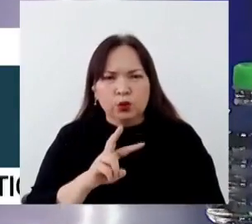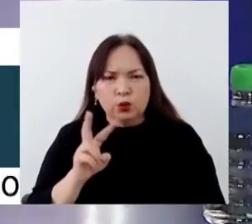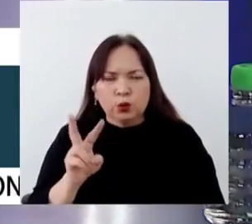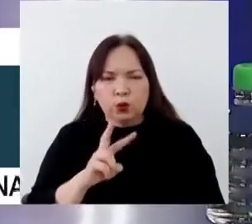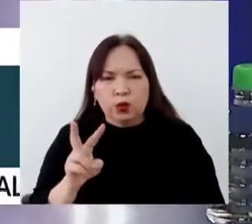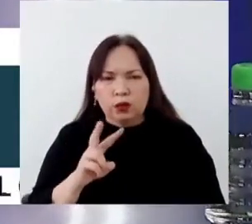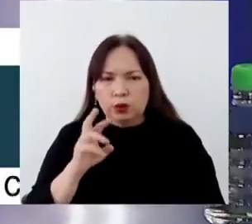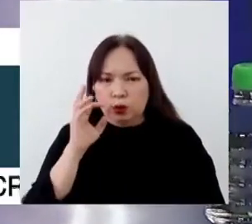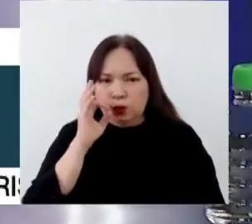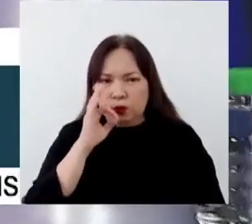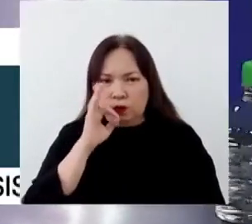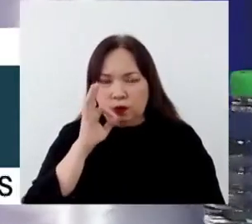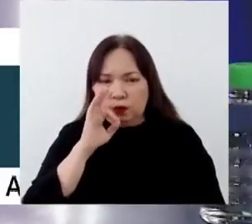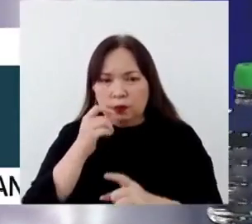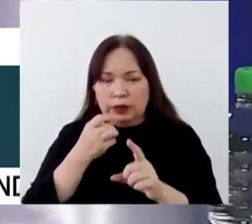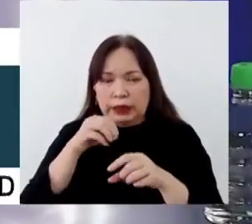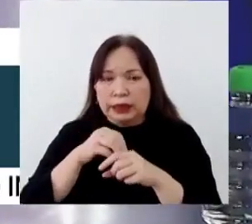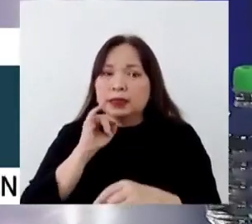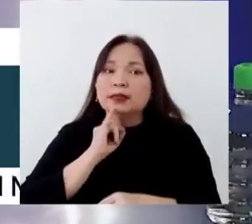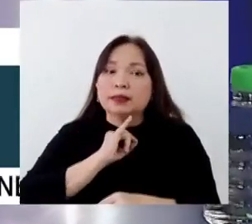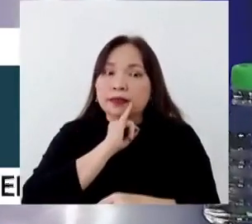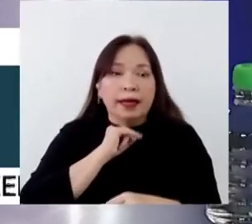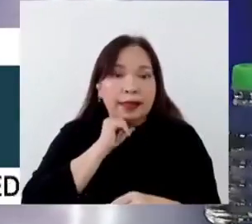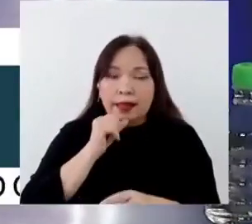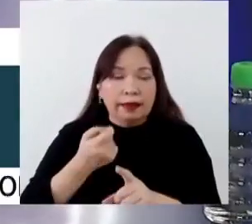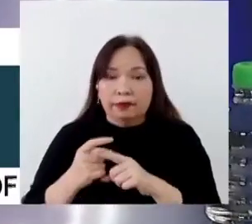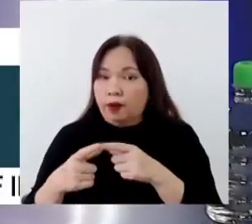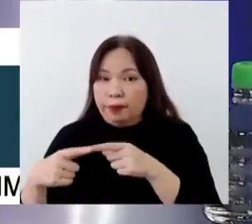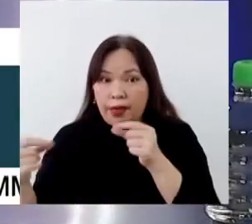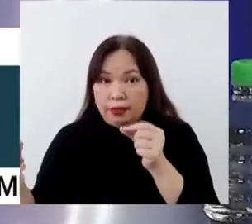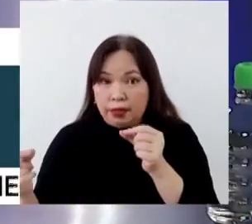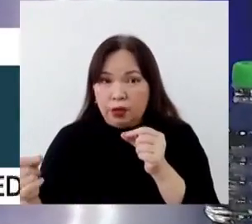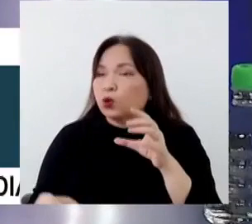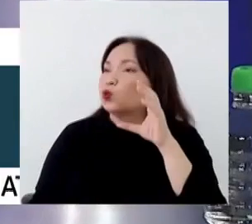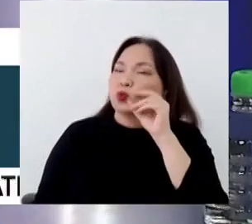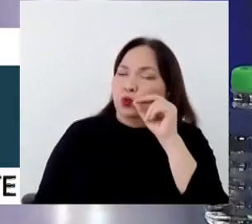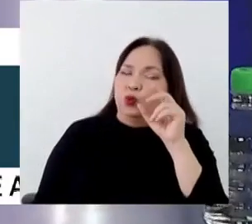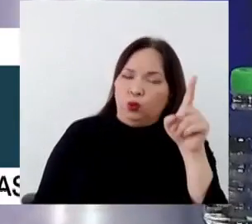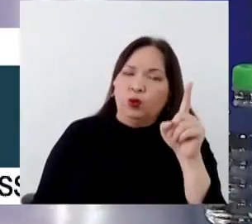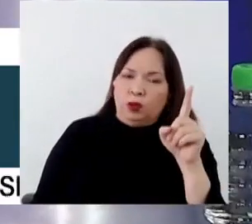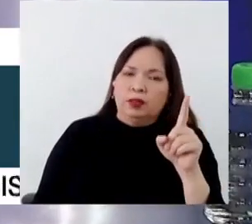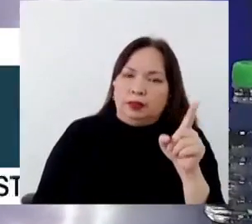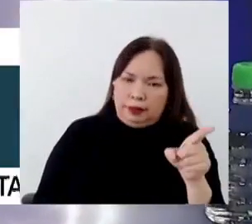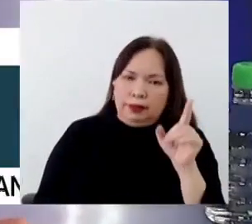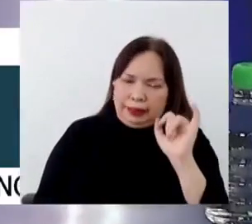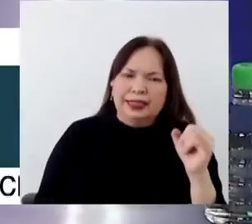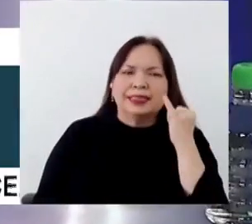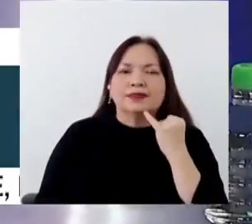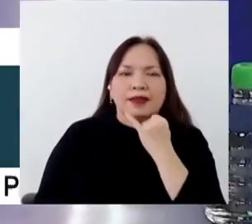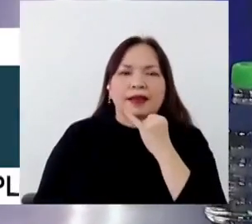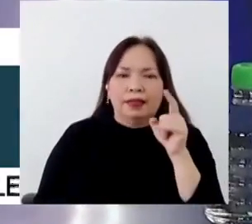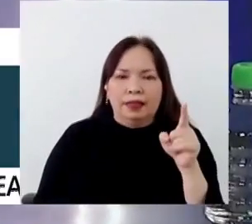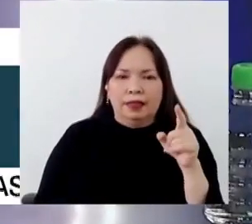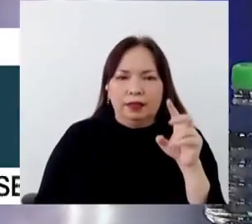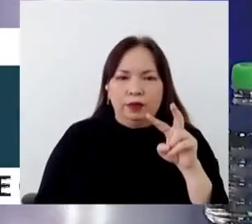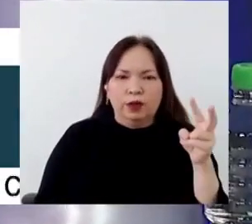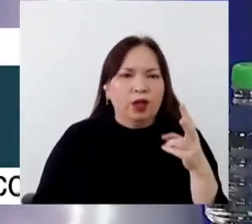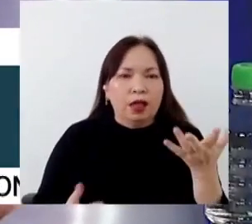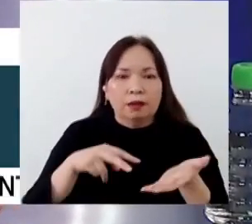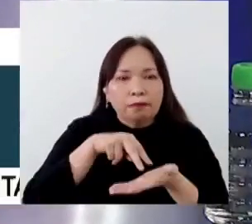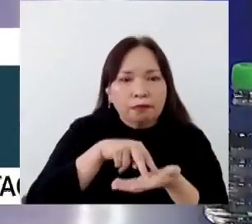sa Gaza galing? No, hindi po. Hindi po. Ito yung mga talagang OFW sa Israel na wala na ng trabaho,